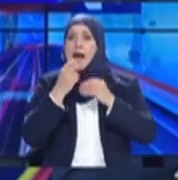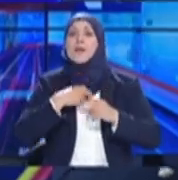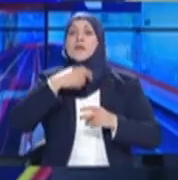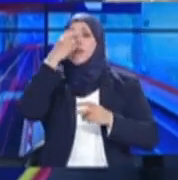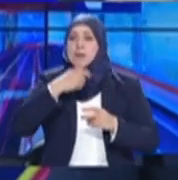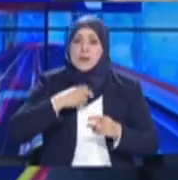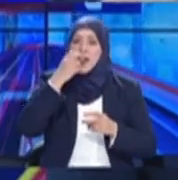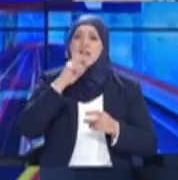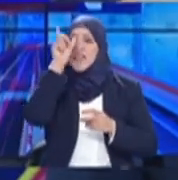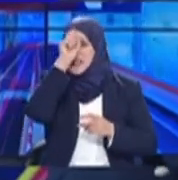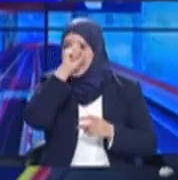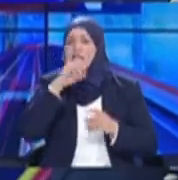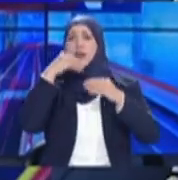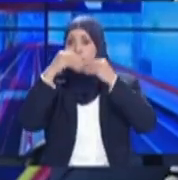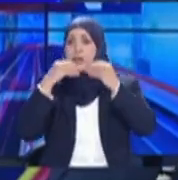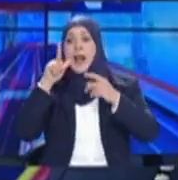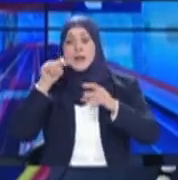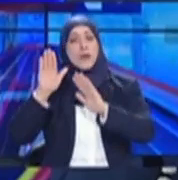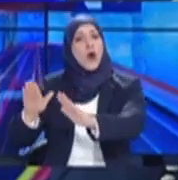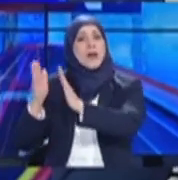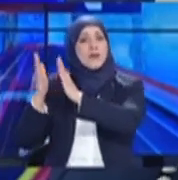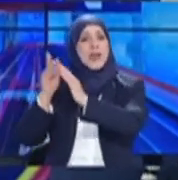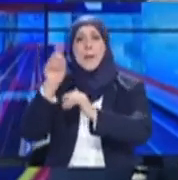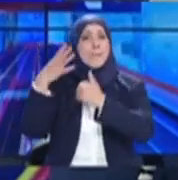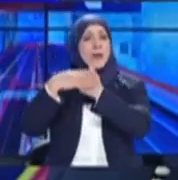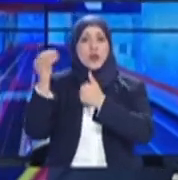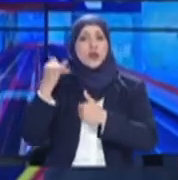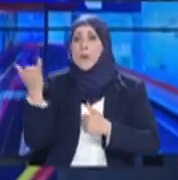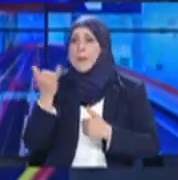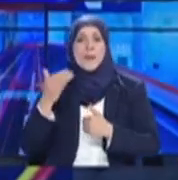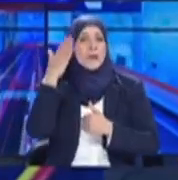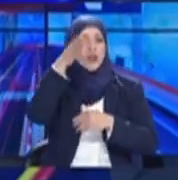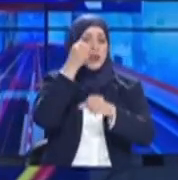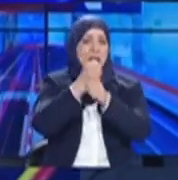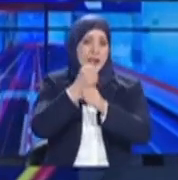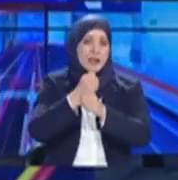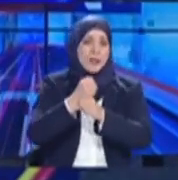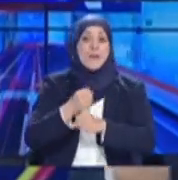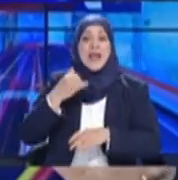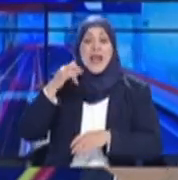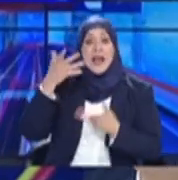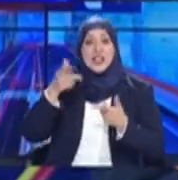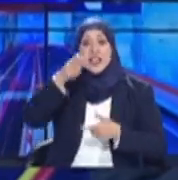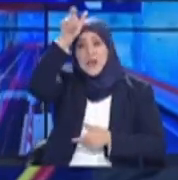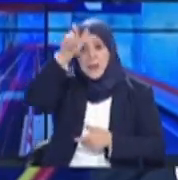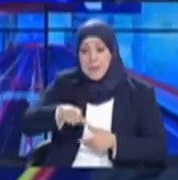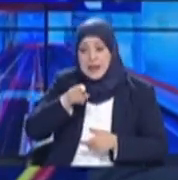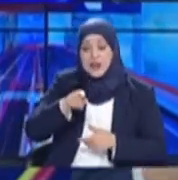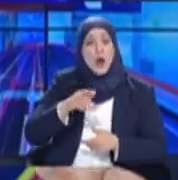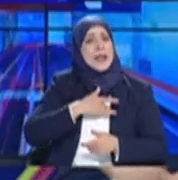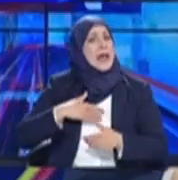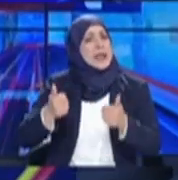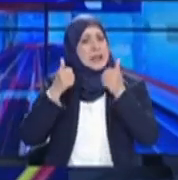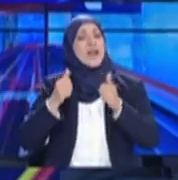ممكن اذا كان شخص اخر عنده قوه اه يعني عنده من يقاوم الفويس ولكن ليس ضمن اللي عندهم